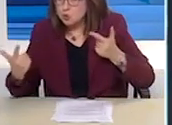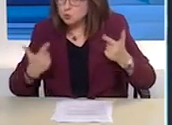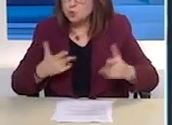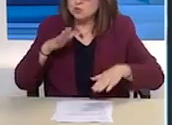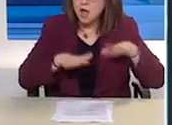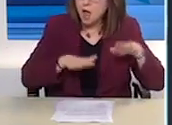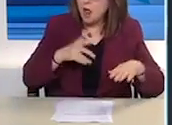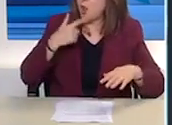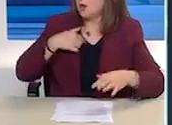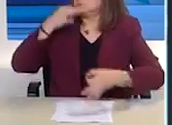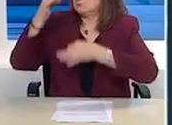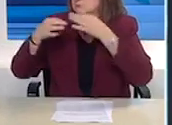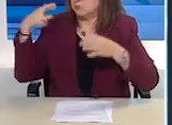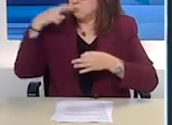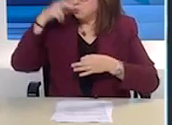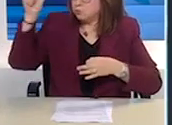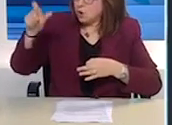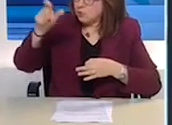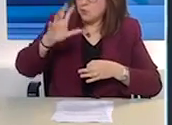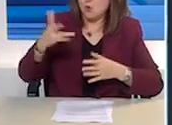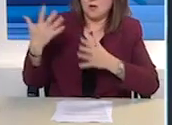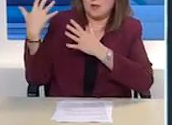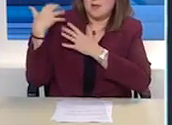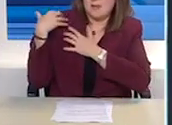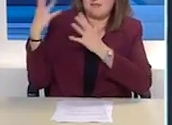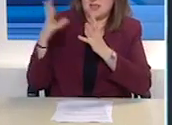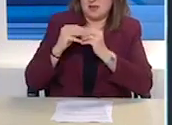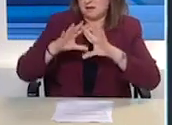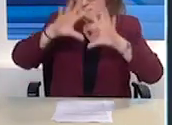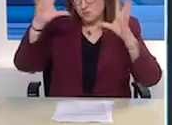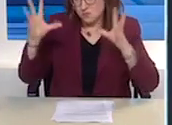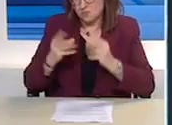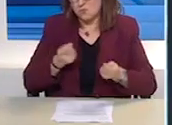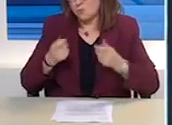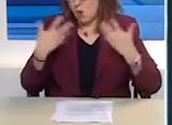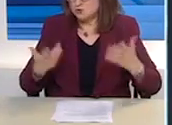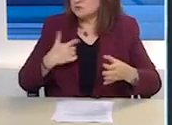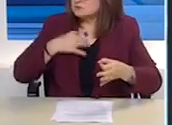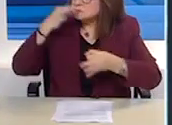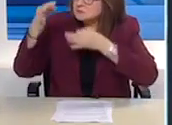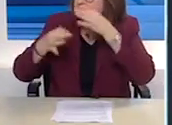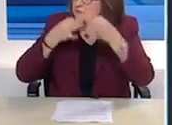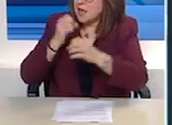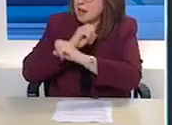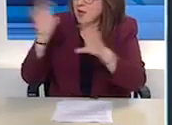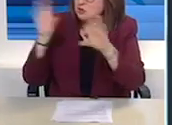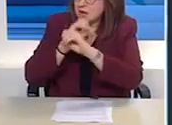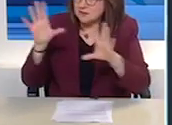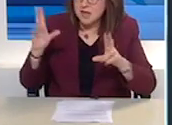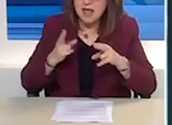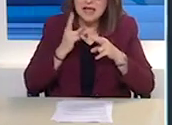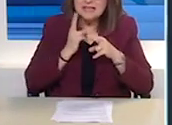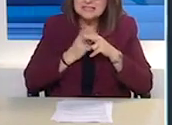Πρωθυπουργό και σε όλους που επιχειρησιακά εμπλέκονται στην διαδικασία αυτή για το επόμενο βήμα. Αυτό που χρειάζεται